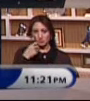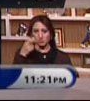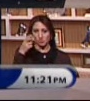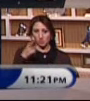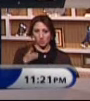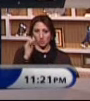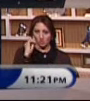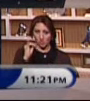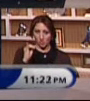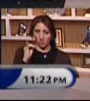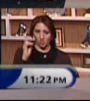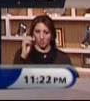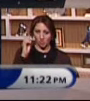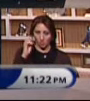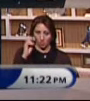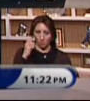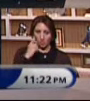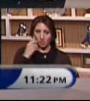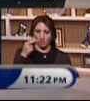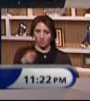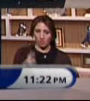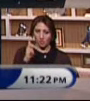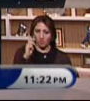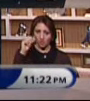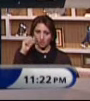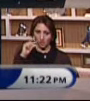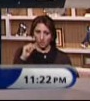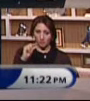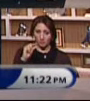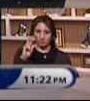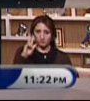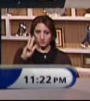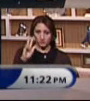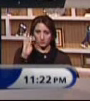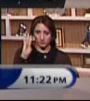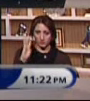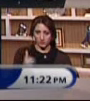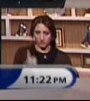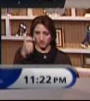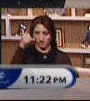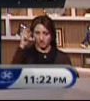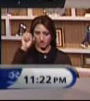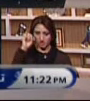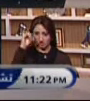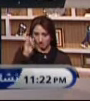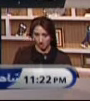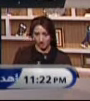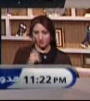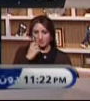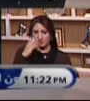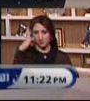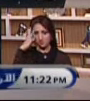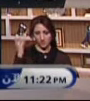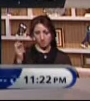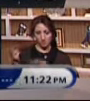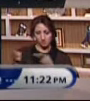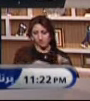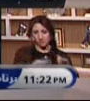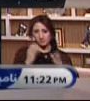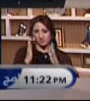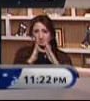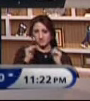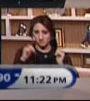مولانا الدكتور عمر عبد الكافي الذي يسعدنا دائما بهذه اللقاءات والذي دائما نشكره على وجوده معنا في مصر